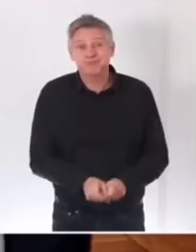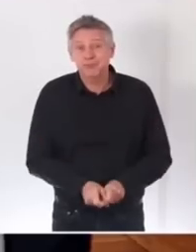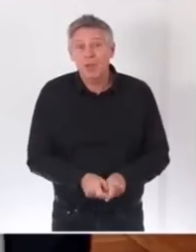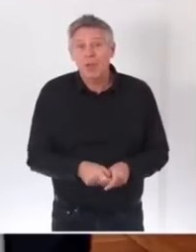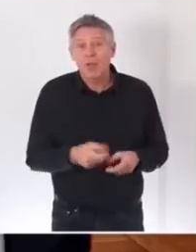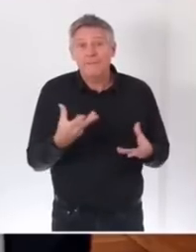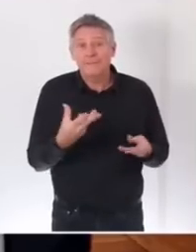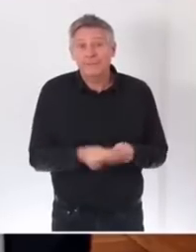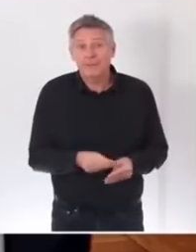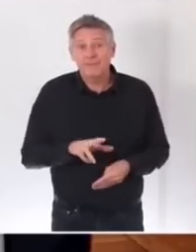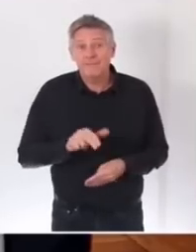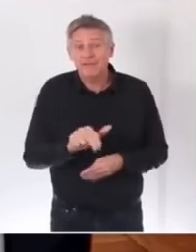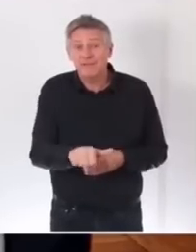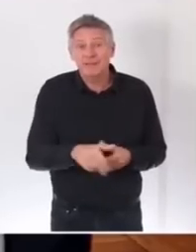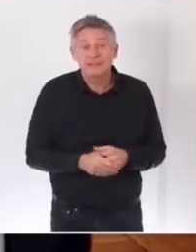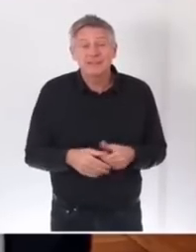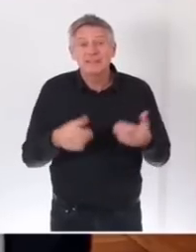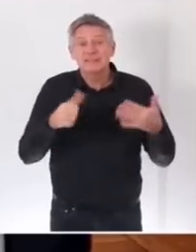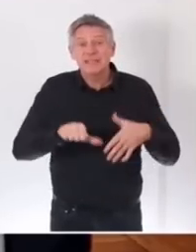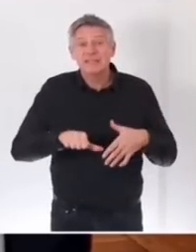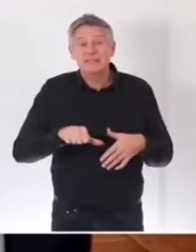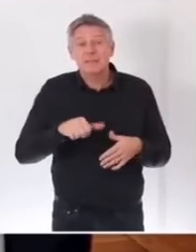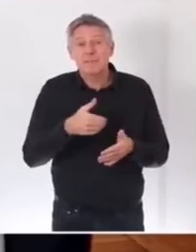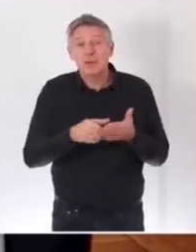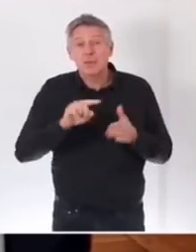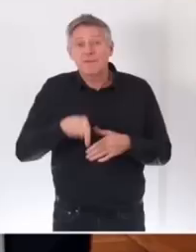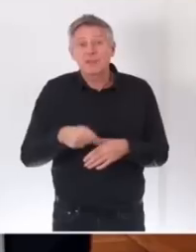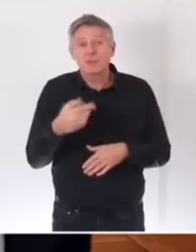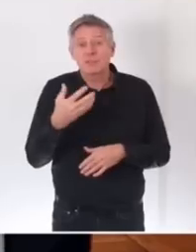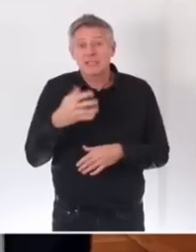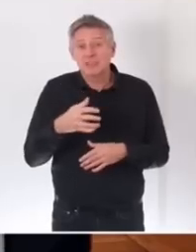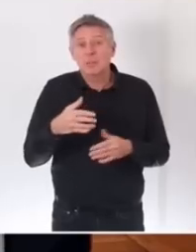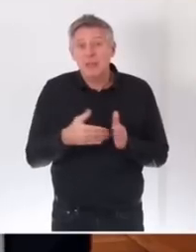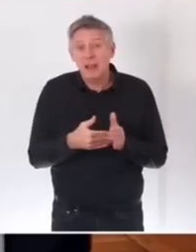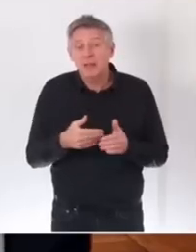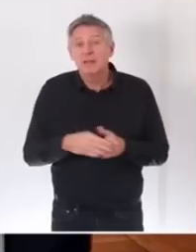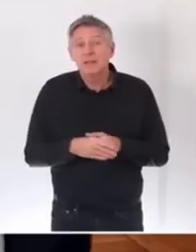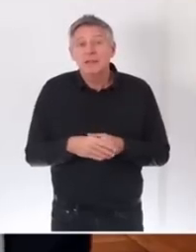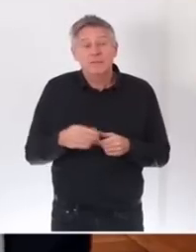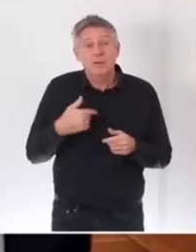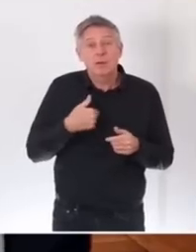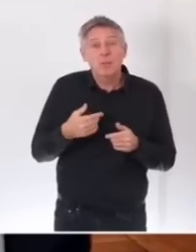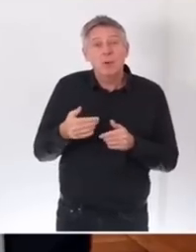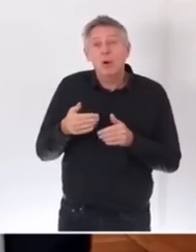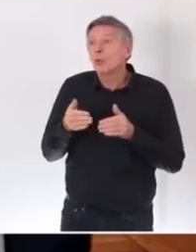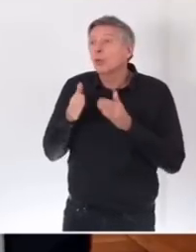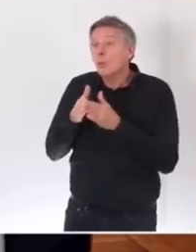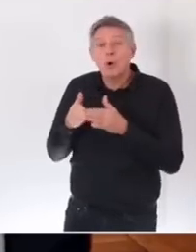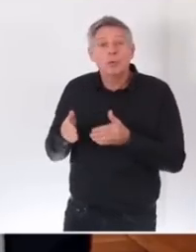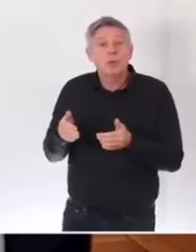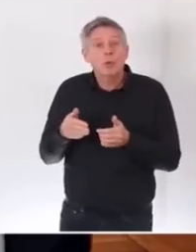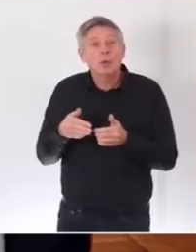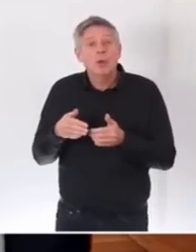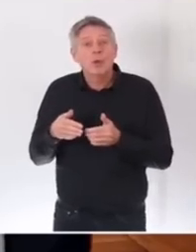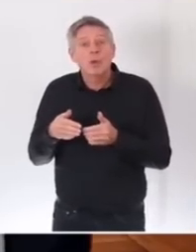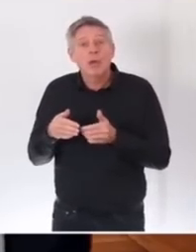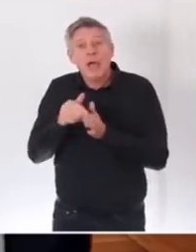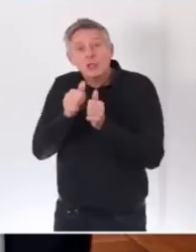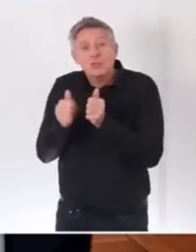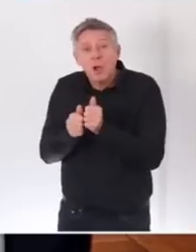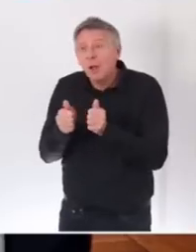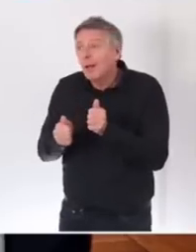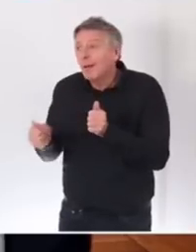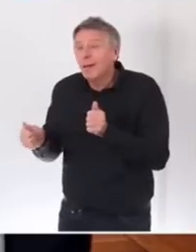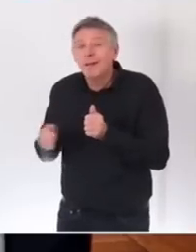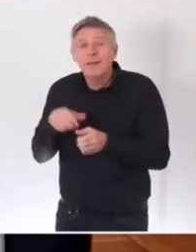fait. Et d'ailleurs, je sais que vous avez été adressé à un certain nombre de vos collègues adjoints pour leur demander des économies. vous leur demandez des économies. Et on voit bien où elles vont trouver les